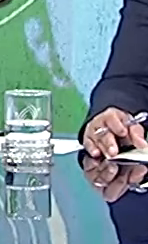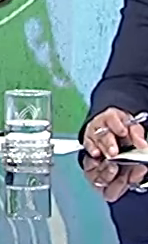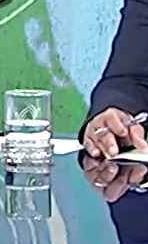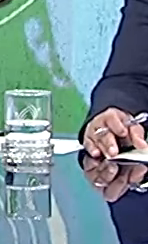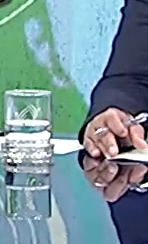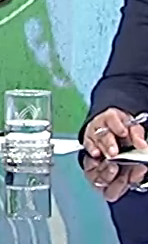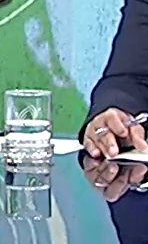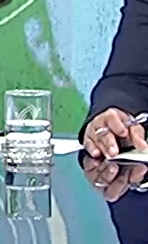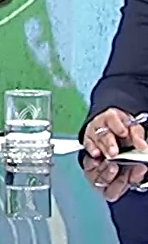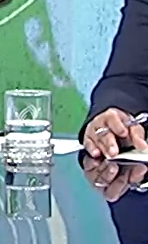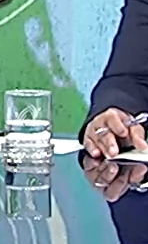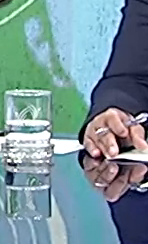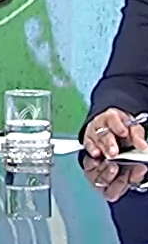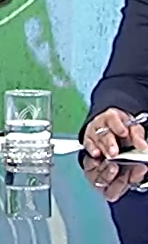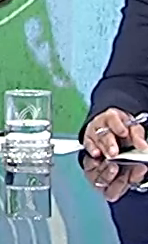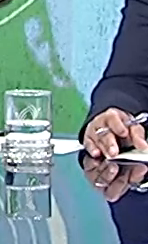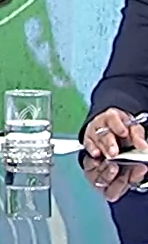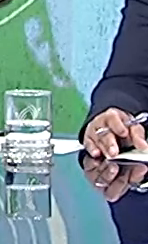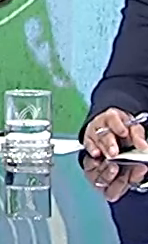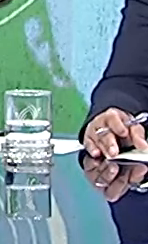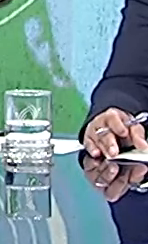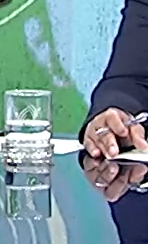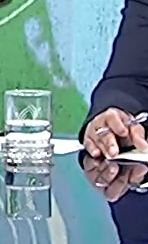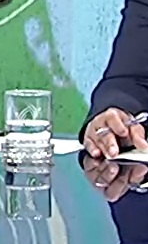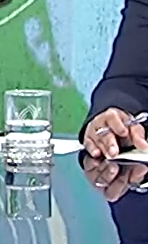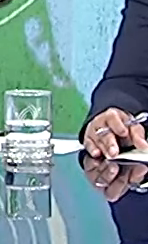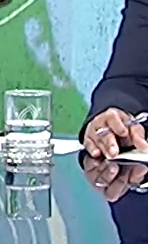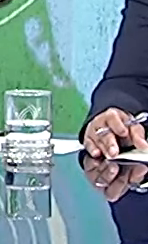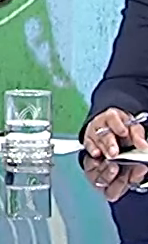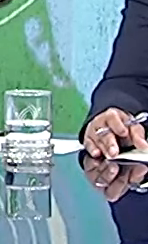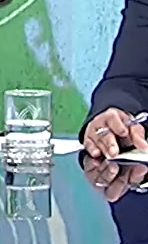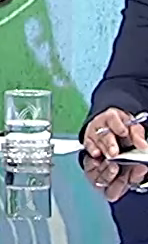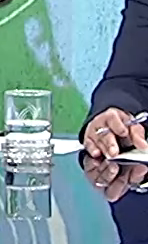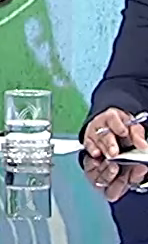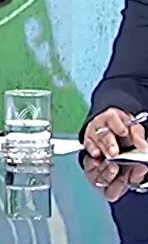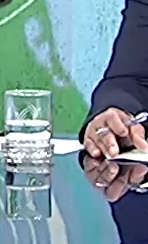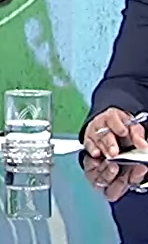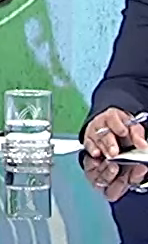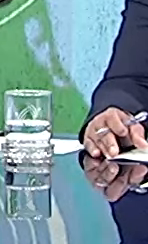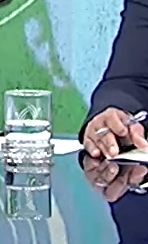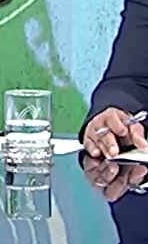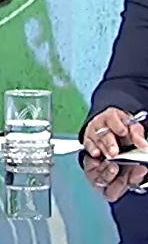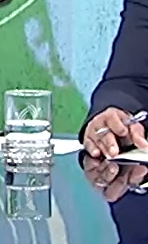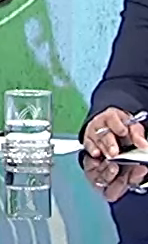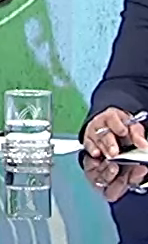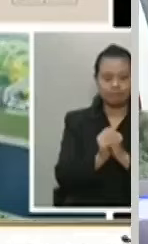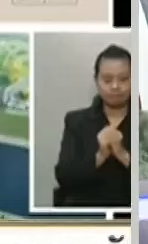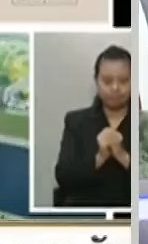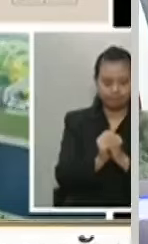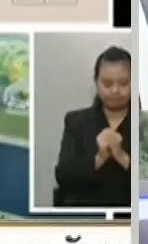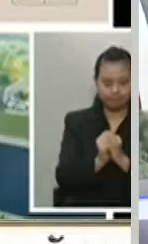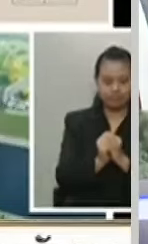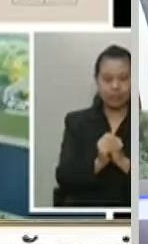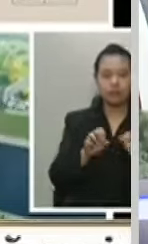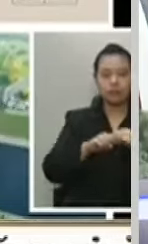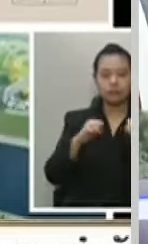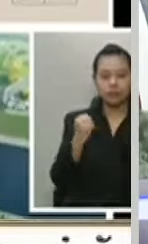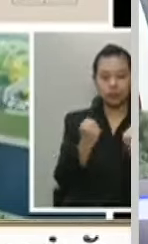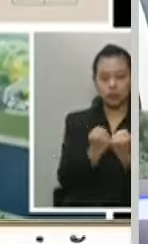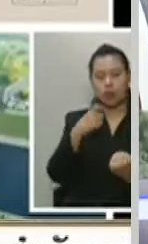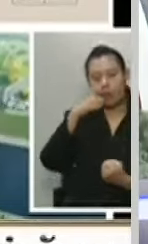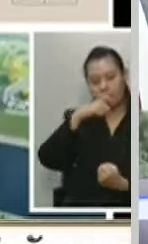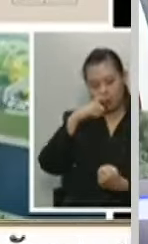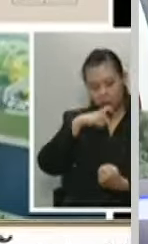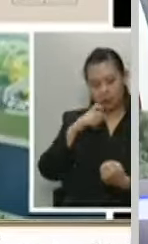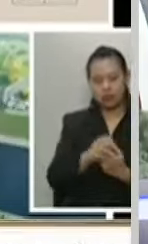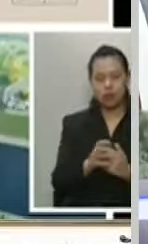พยายามจะทำให้ใช้ได้ภายในปี2573เป็นเอ่อเป็นโครงสร้างพื้นฐานใหม่ที่จะช่วยยกระดับเศรษฐกิจภาพรวม